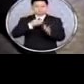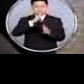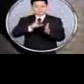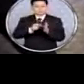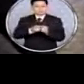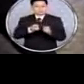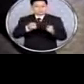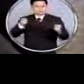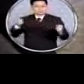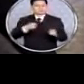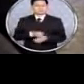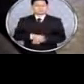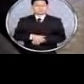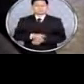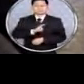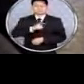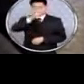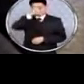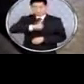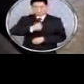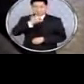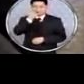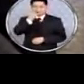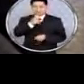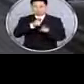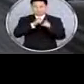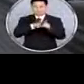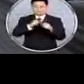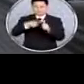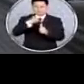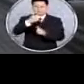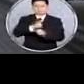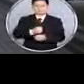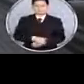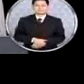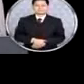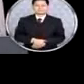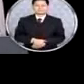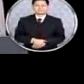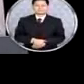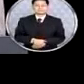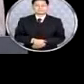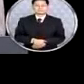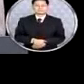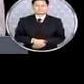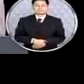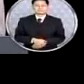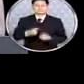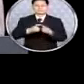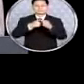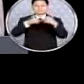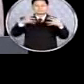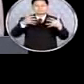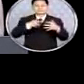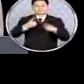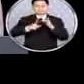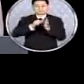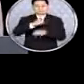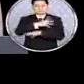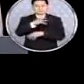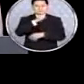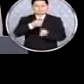深远重要的事业，我们真的要把它当作优先的事业来看。 第十个问题，请自由时